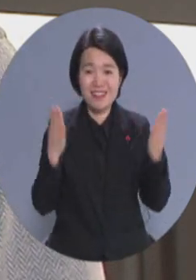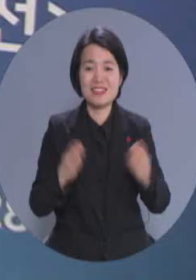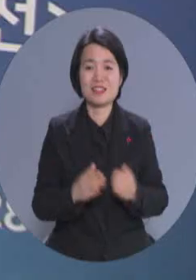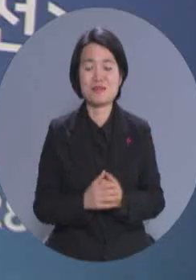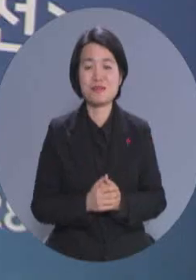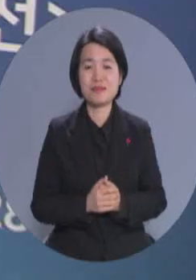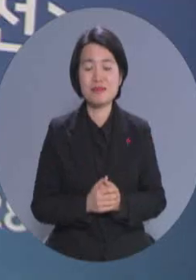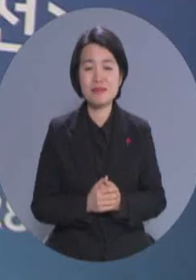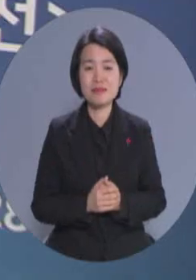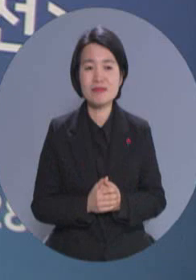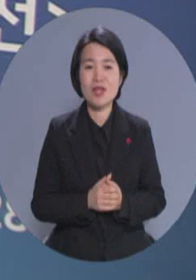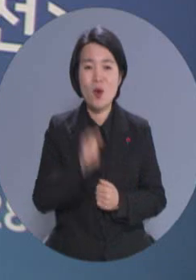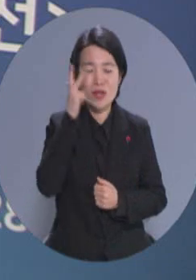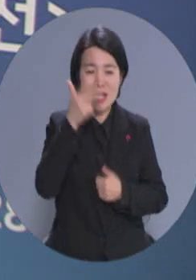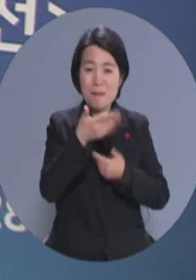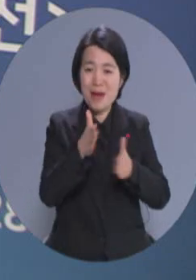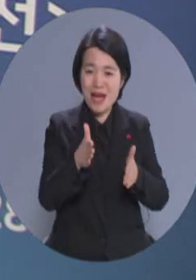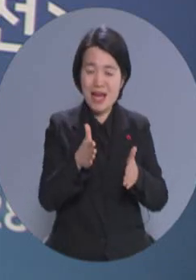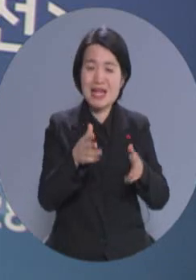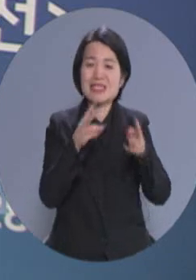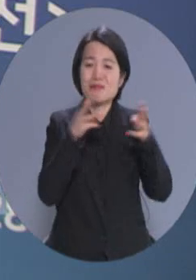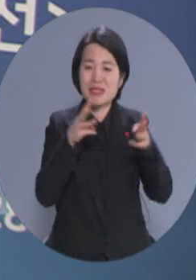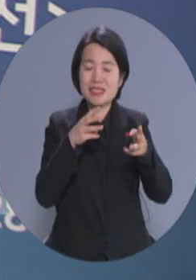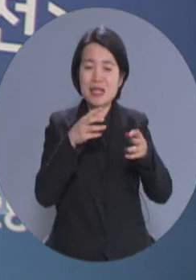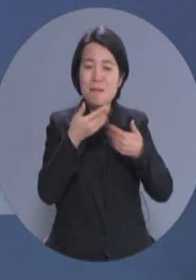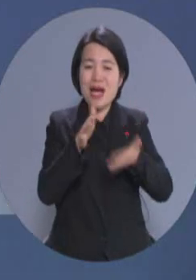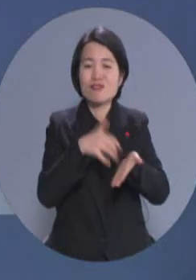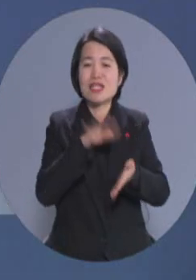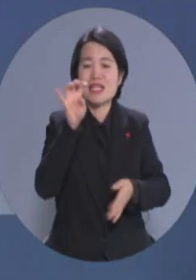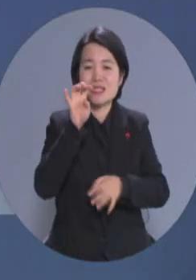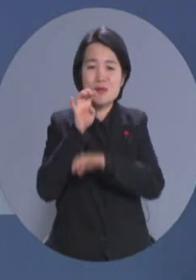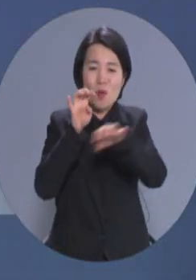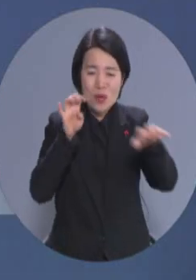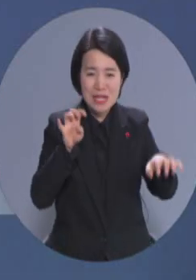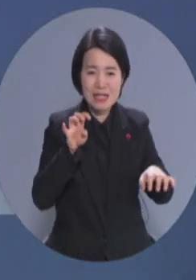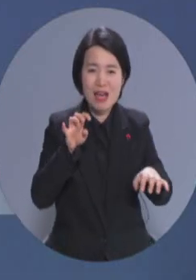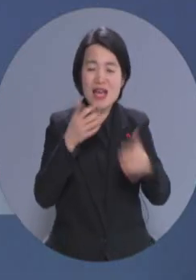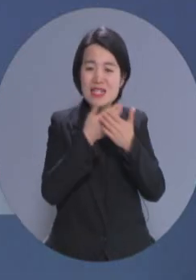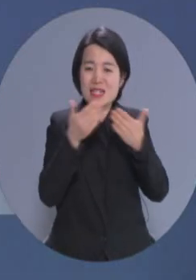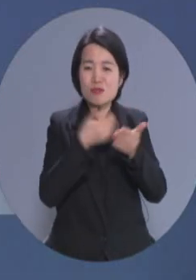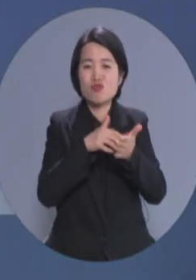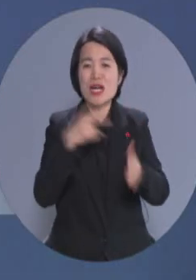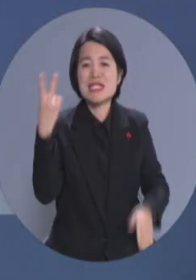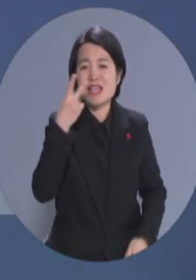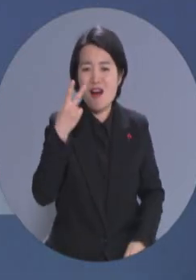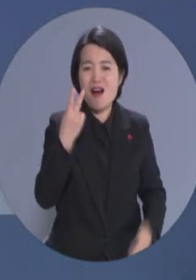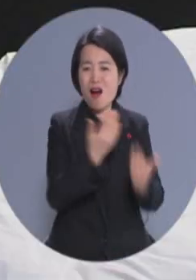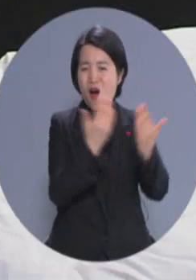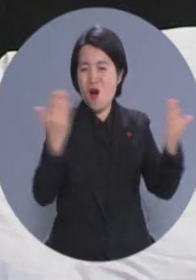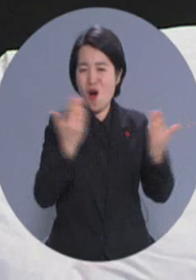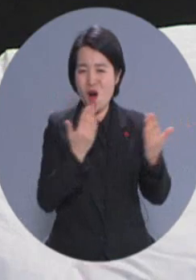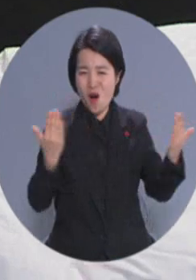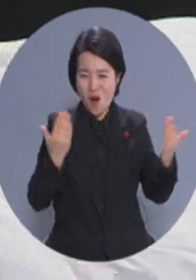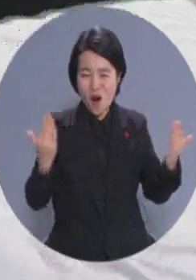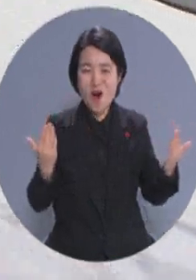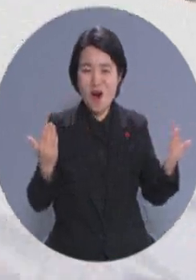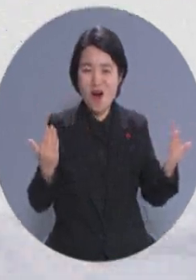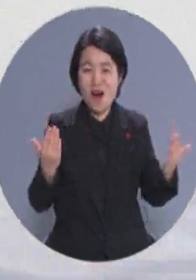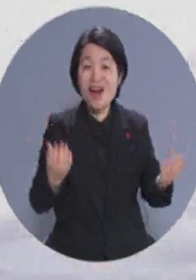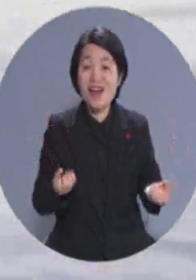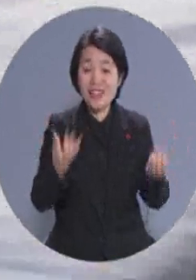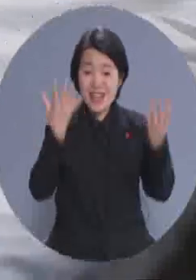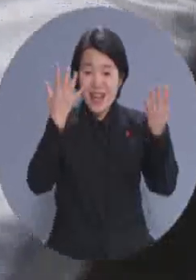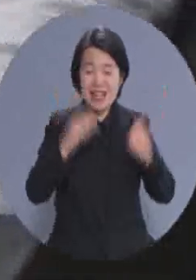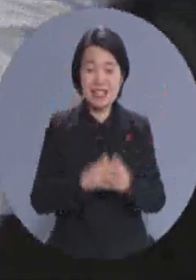싶어서 호텔 객실 세 계층 40여개 객실에서 2천여점의 작품을 만날 수 있는 이번 광주 호텔